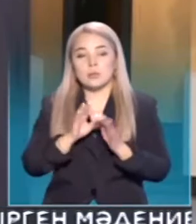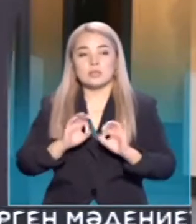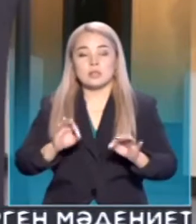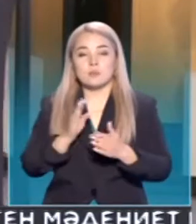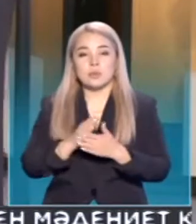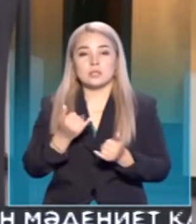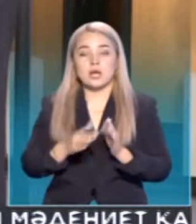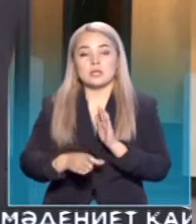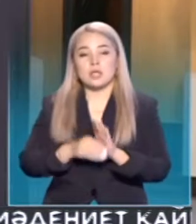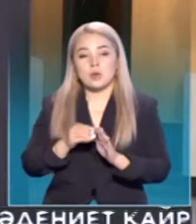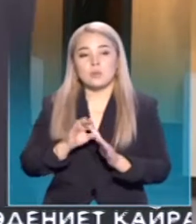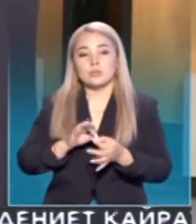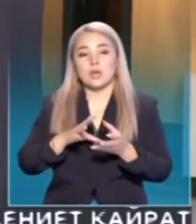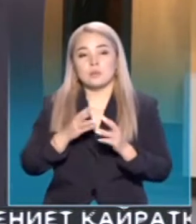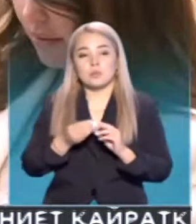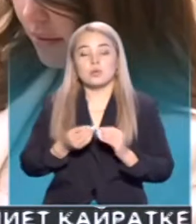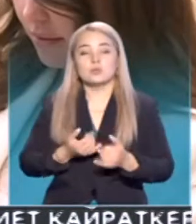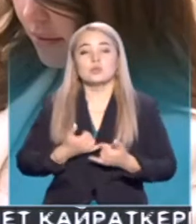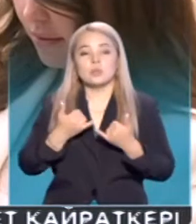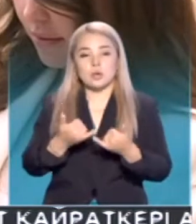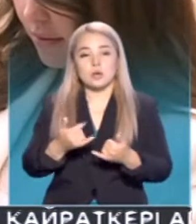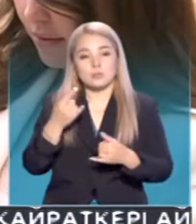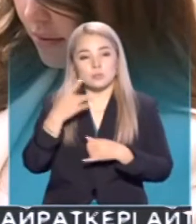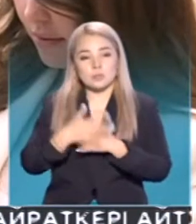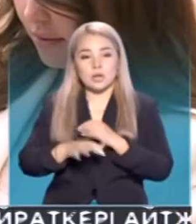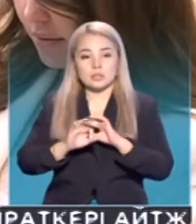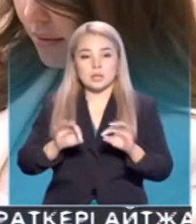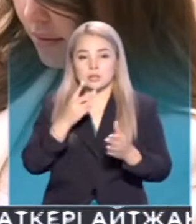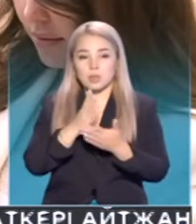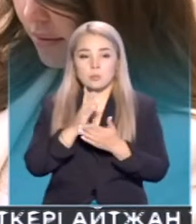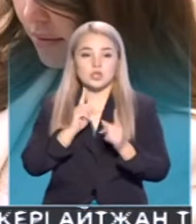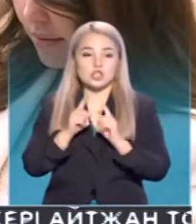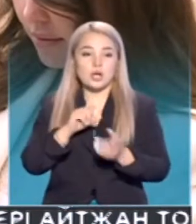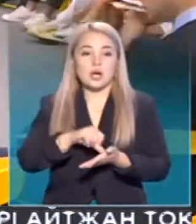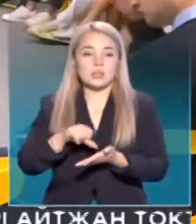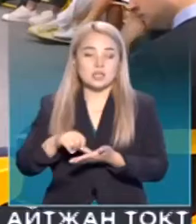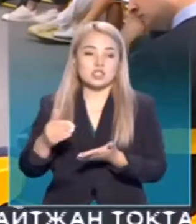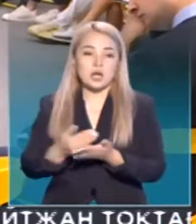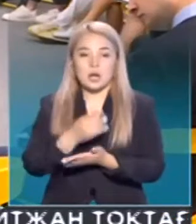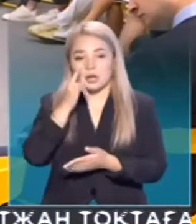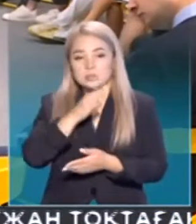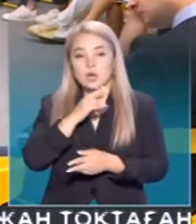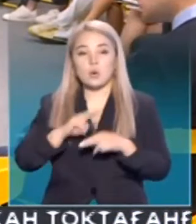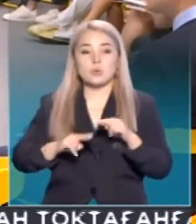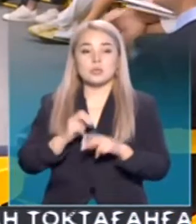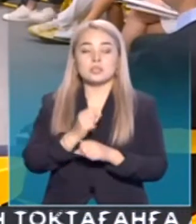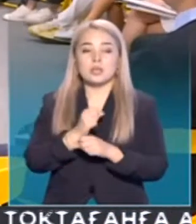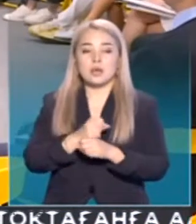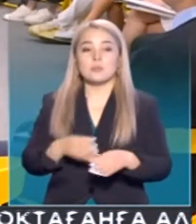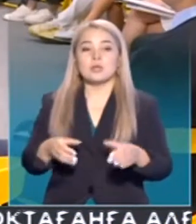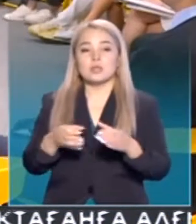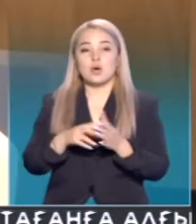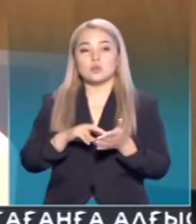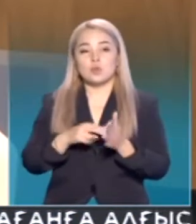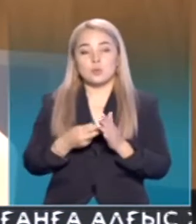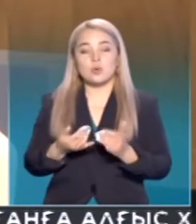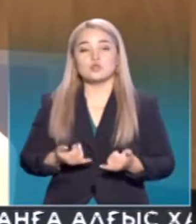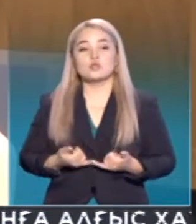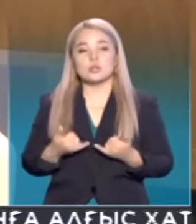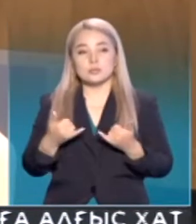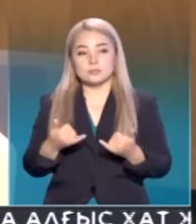арасында референдум туралы түсіндірме жұмыстарын кеңейту керегін айтты. Жиынға қатысушылар жаңа Қазақстан құру жолында өзіндік креативті жобаларын